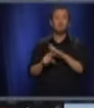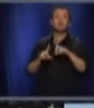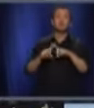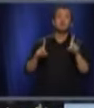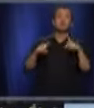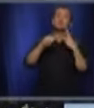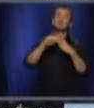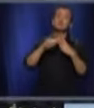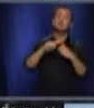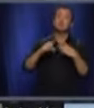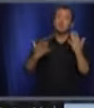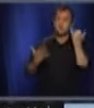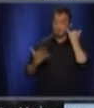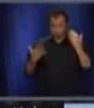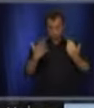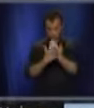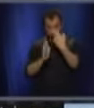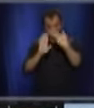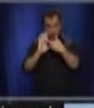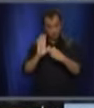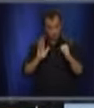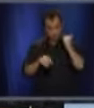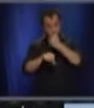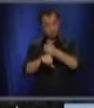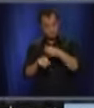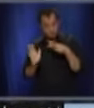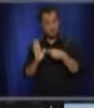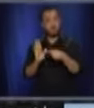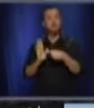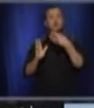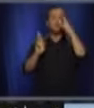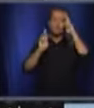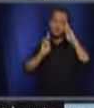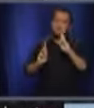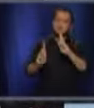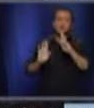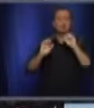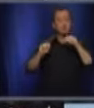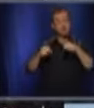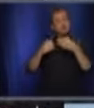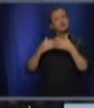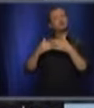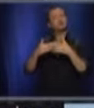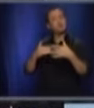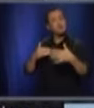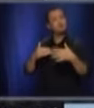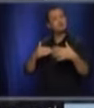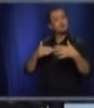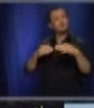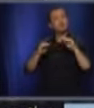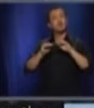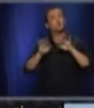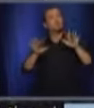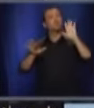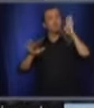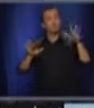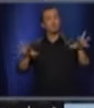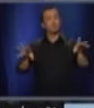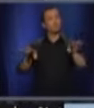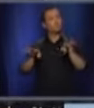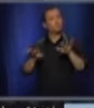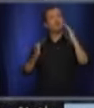nous respectons ces mesures additionnelles que nous imposons aujourd'hui, dans les semaines qui viennent, nous